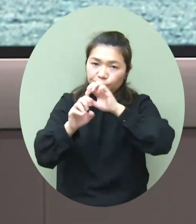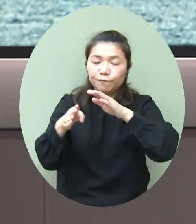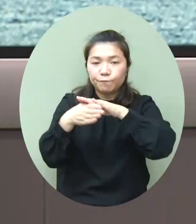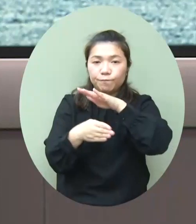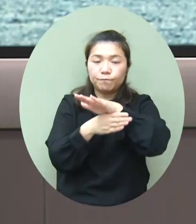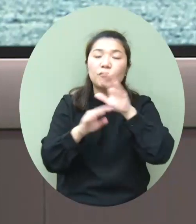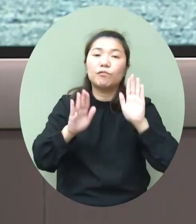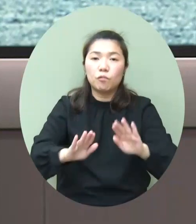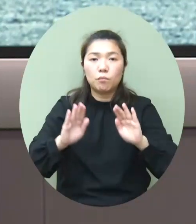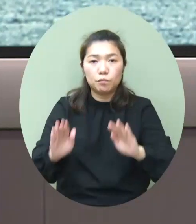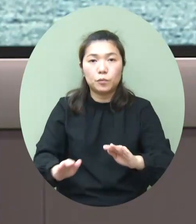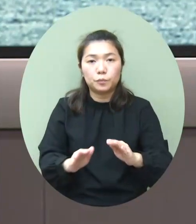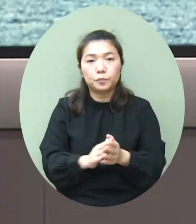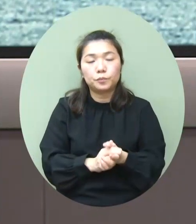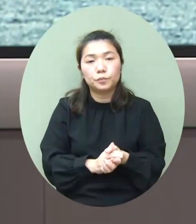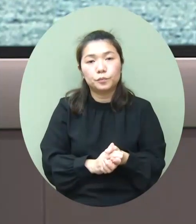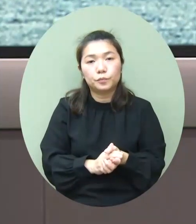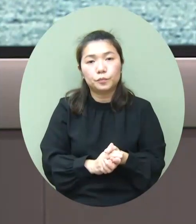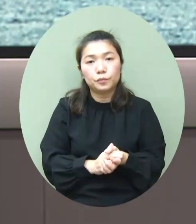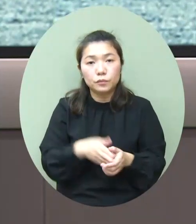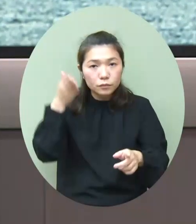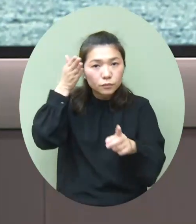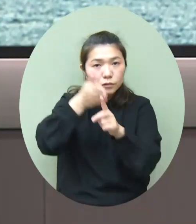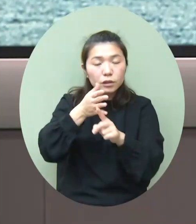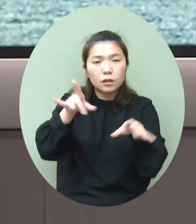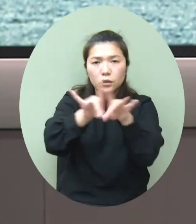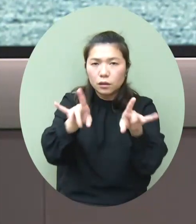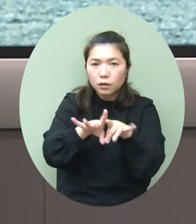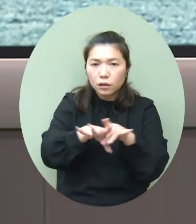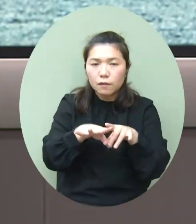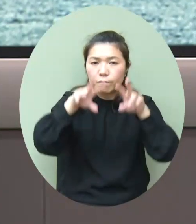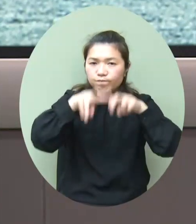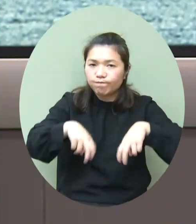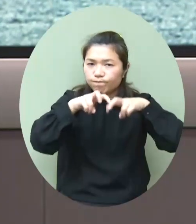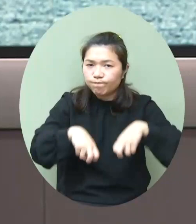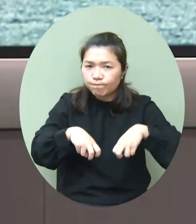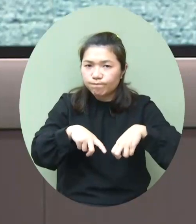一直有做基因的分析，